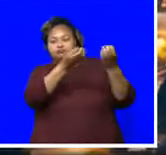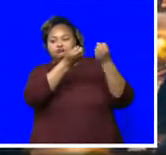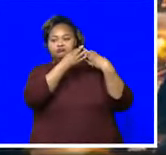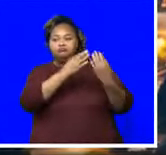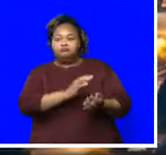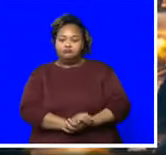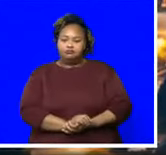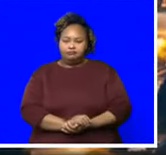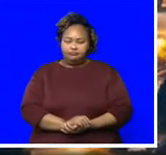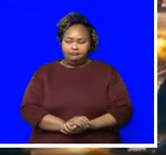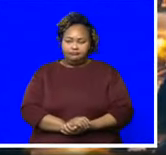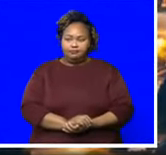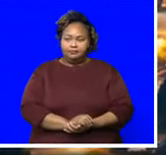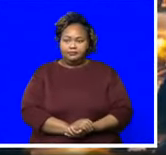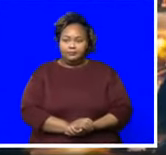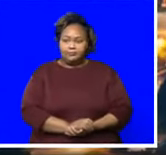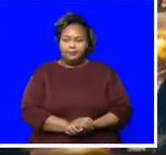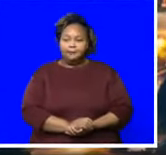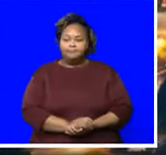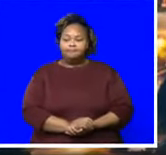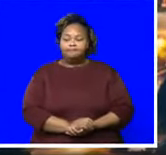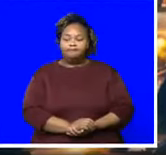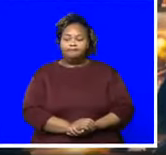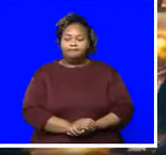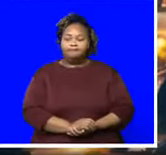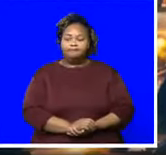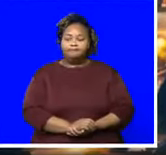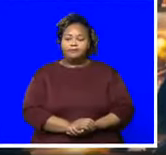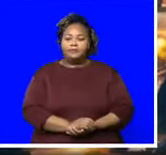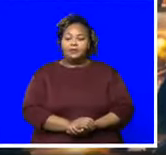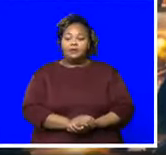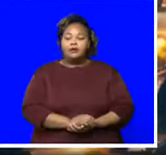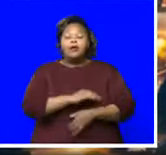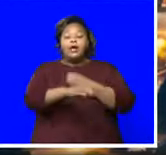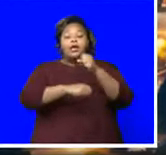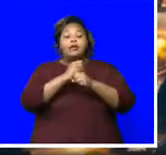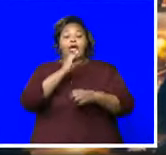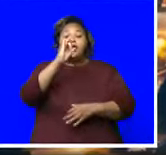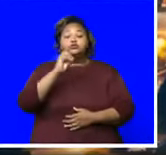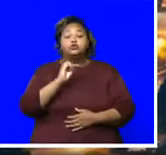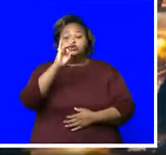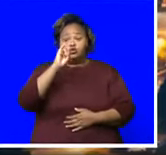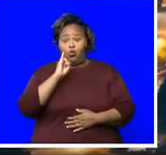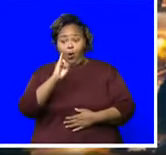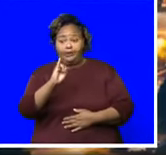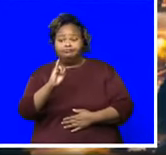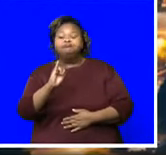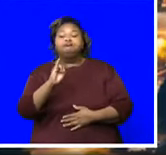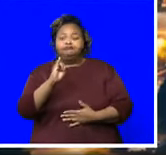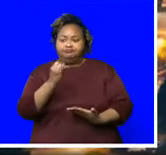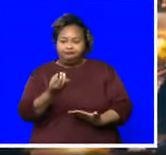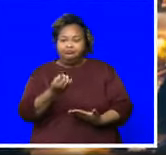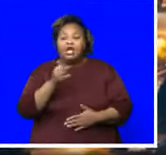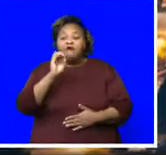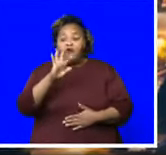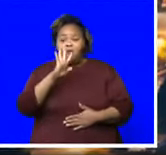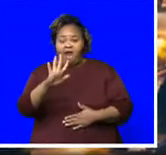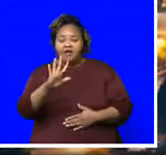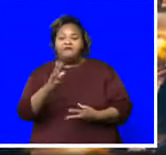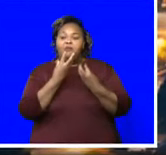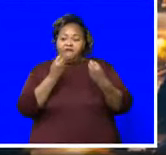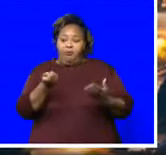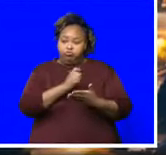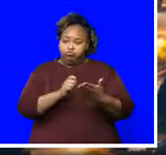Tindzaba bafundzi belibanga la ka form 5 lababhaleke lihlolo lwangaphandle ngeminyaka wa 2021 baphumelele kahle njengoba ke